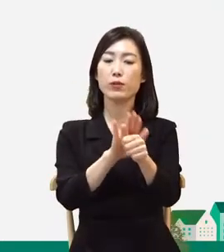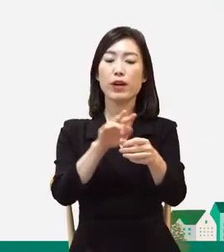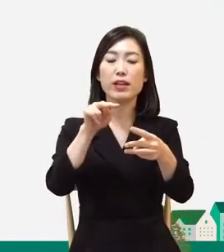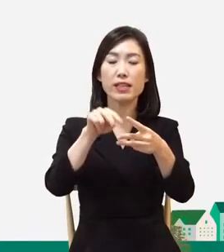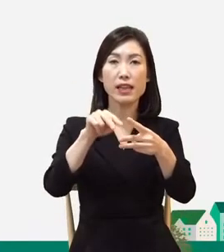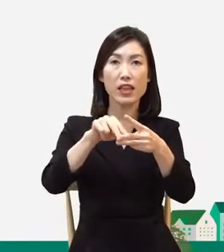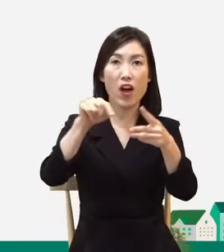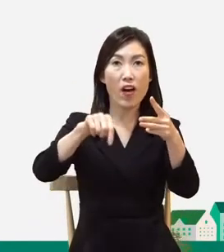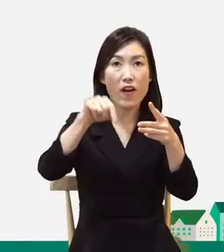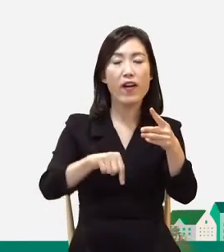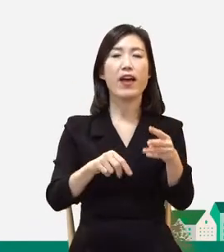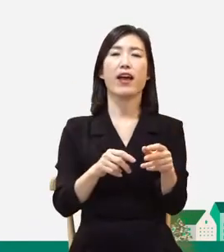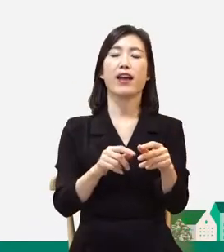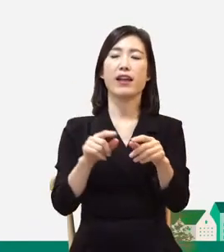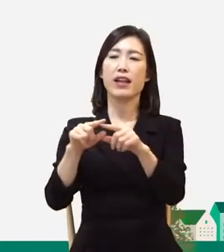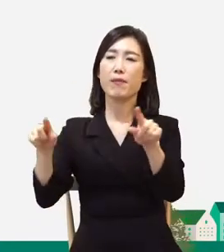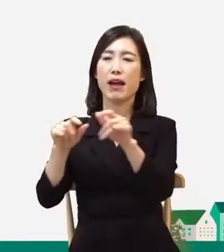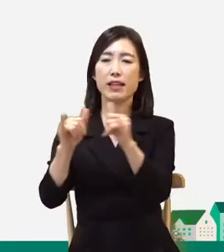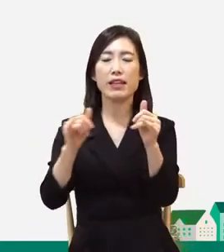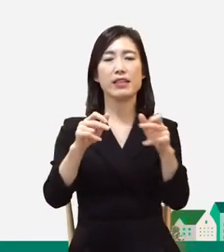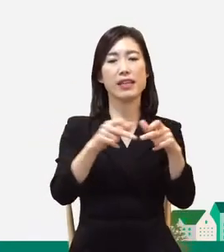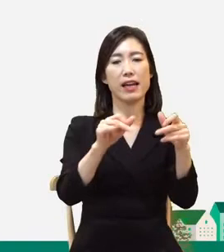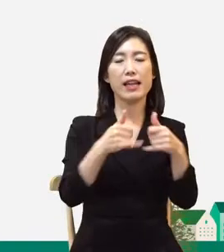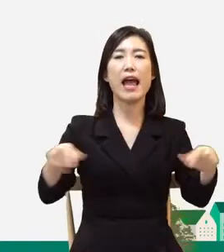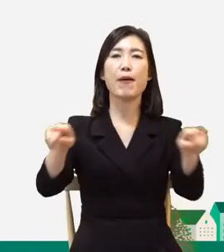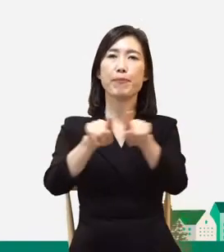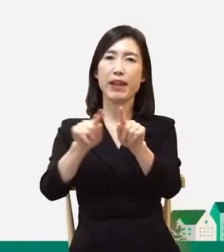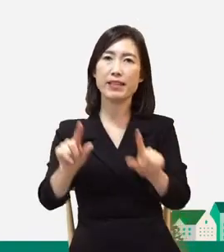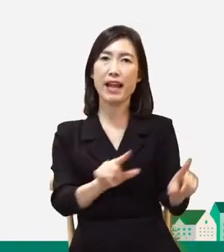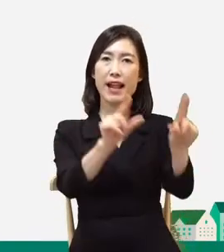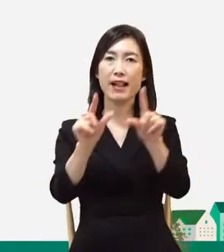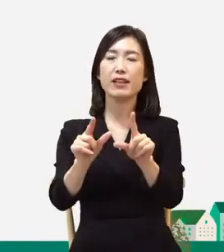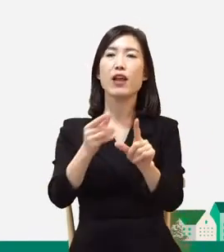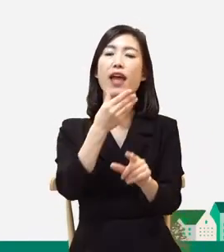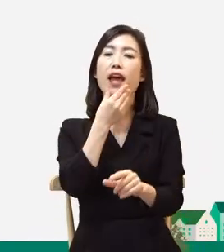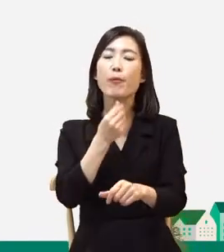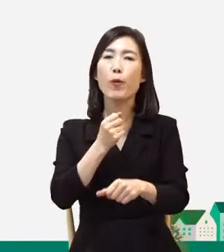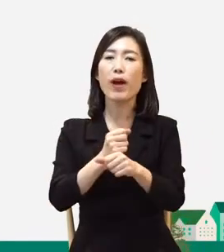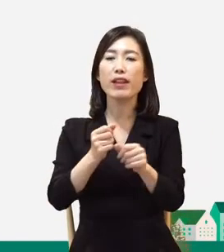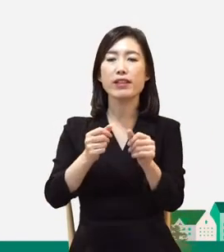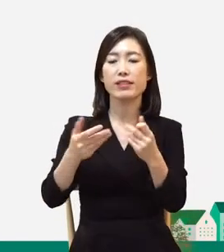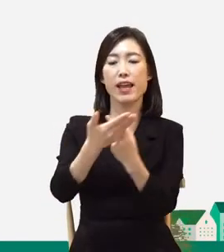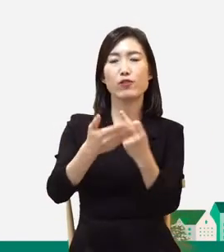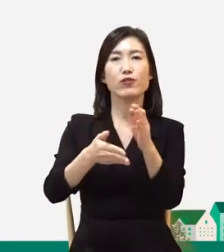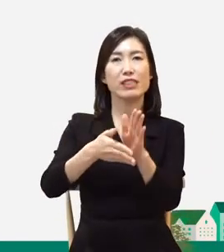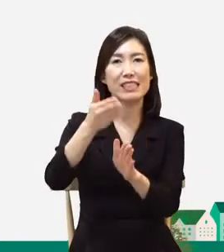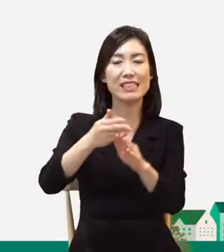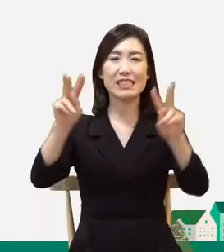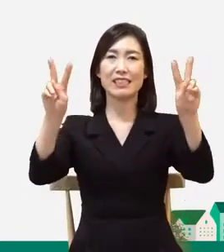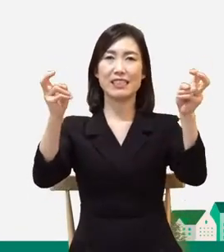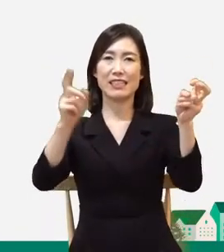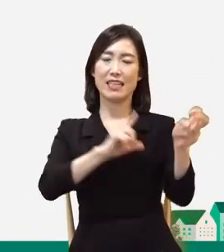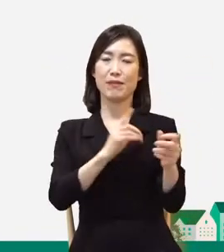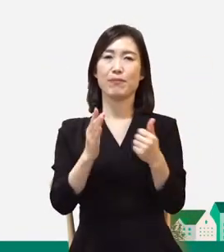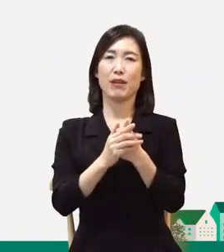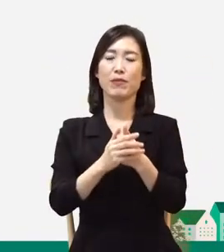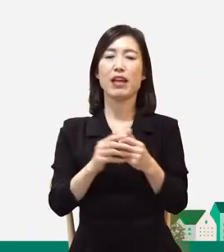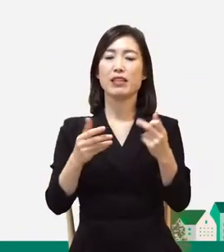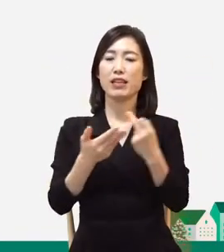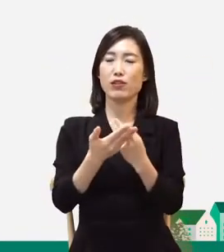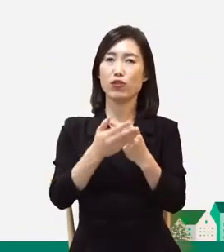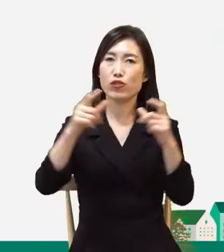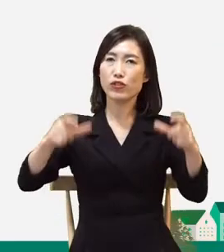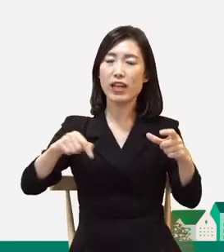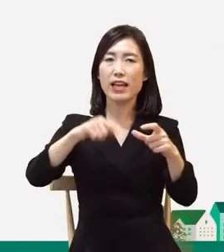지원센터는 장애인과 함께하는 삶 행복도시 제주라는 미션을 가지고 모든 장애인의 선택권 존중을 통한